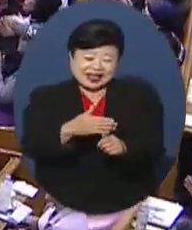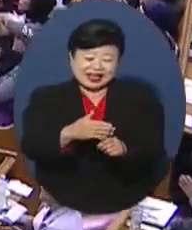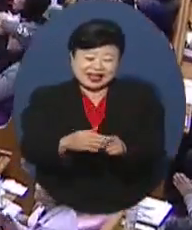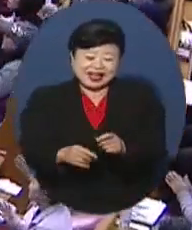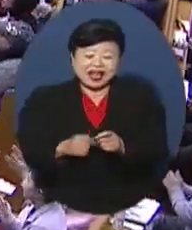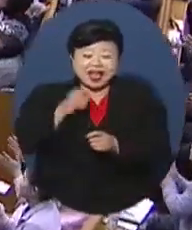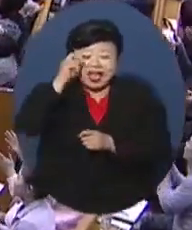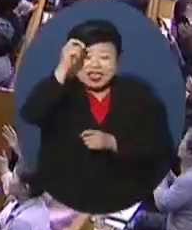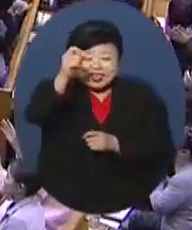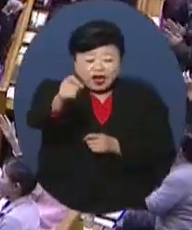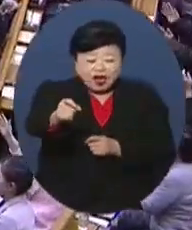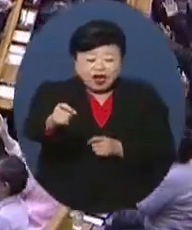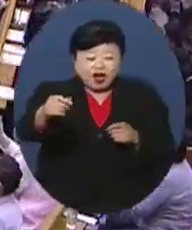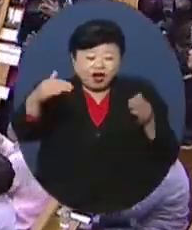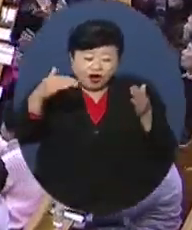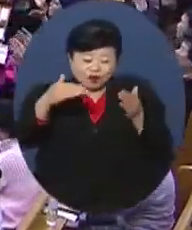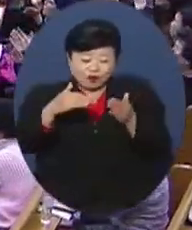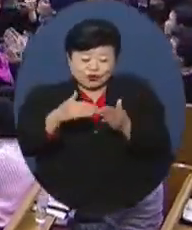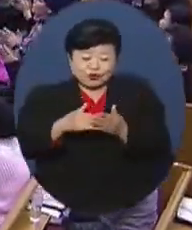따라가리라